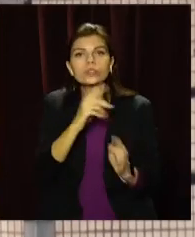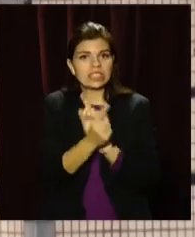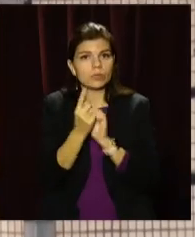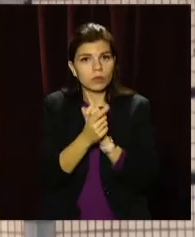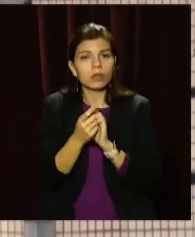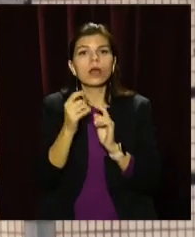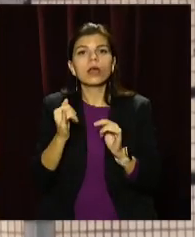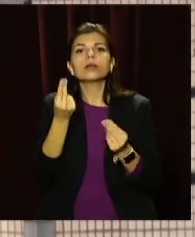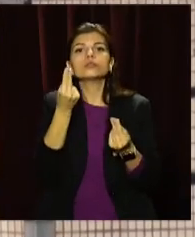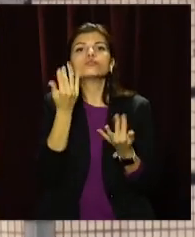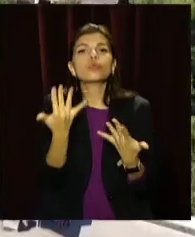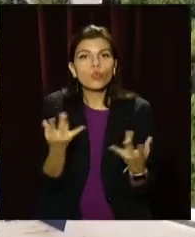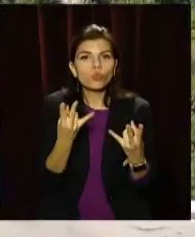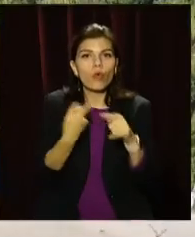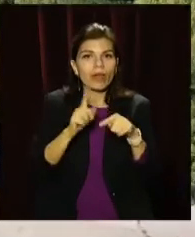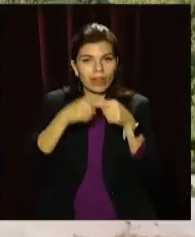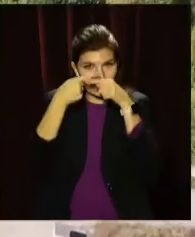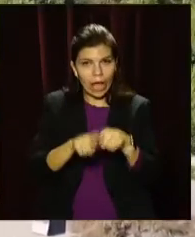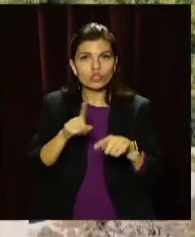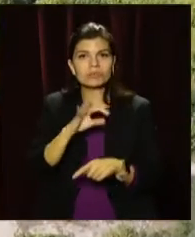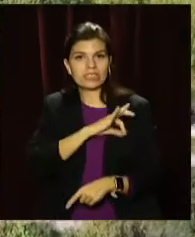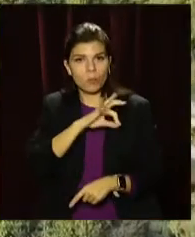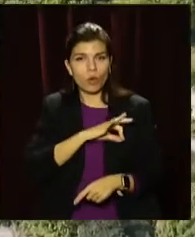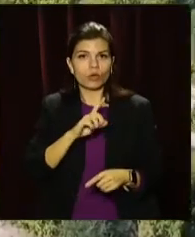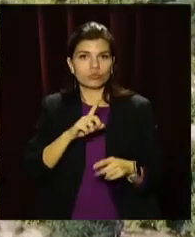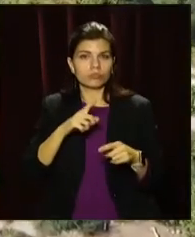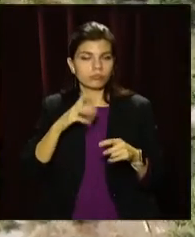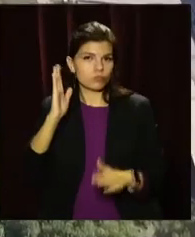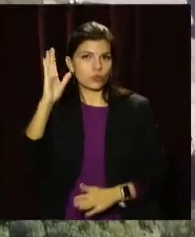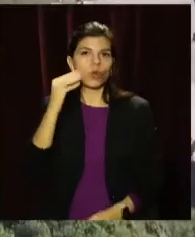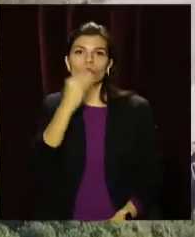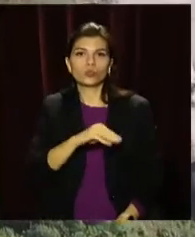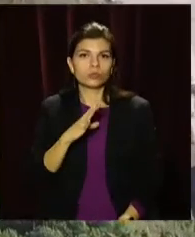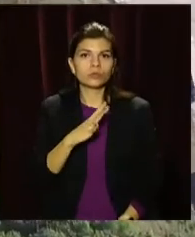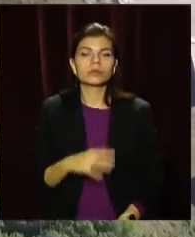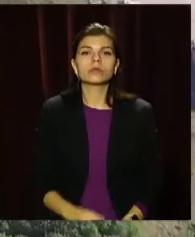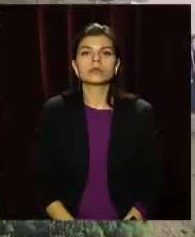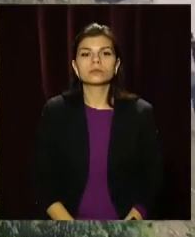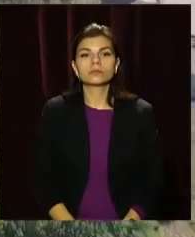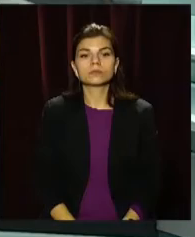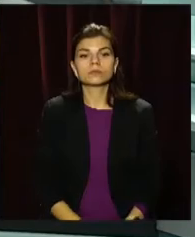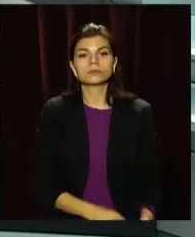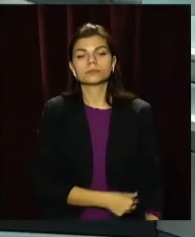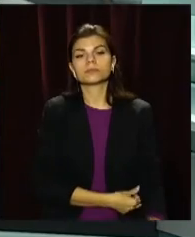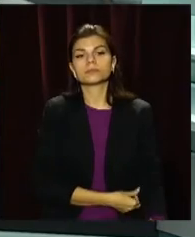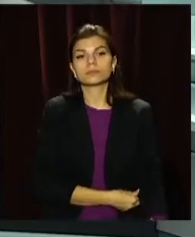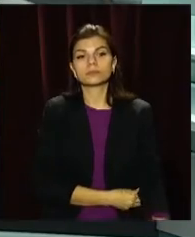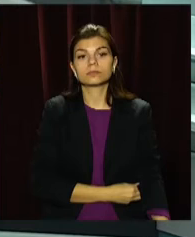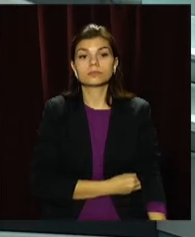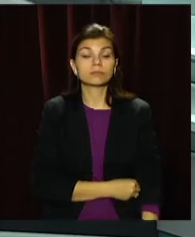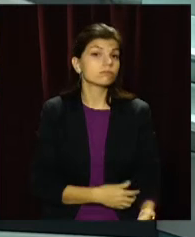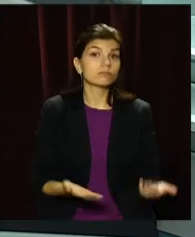та терміни реалізації стратегій. Альона Вєтрова, Ірада Акімова, Максим Олещенко, Open News, телеканал «Відкритий».